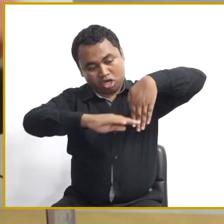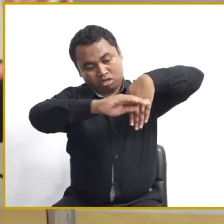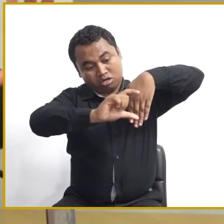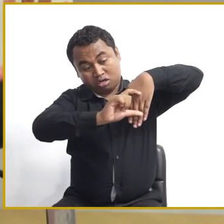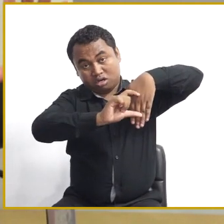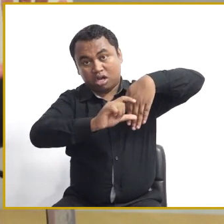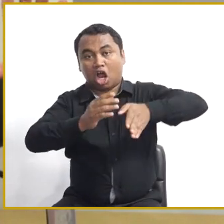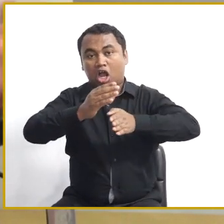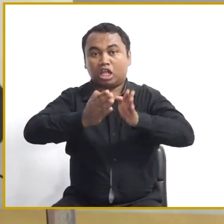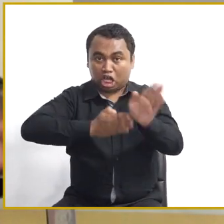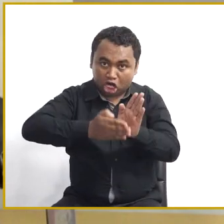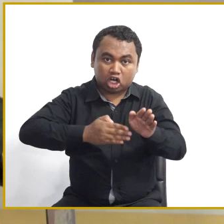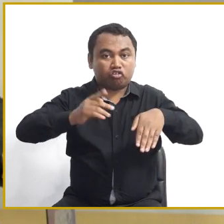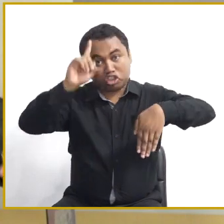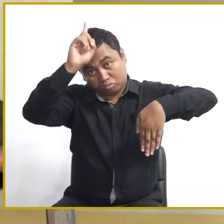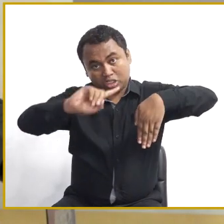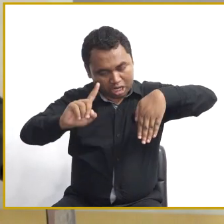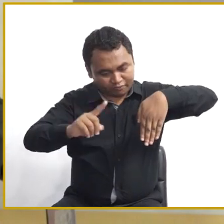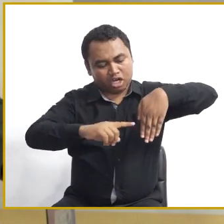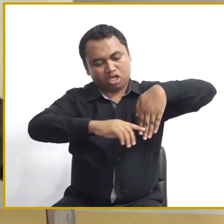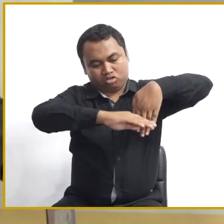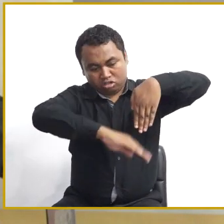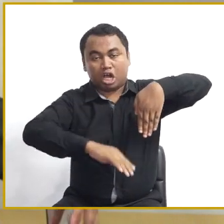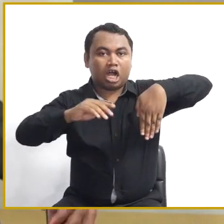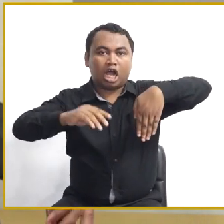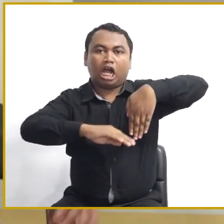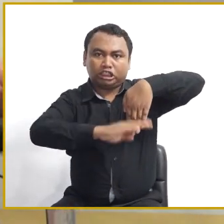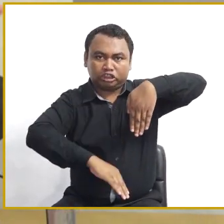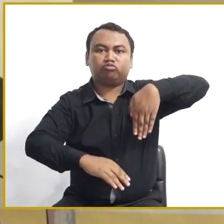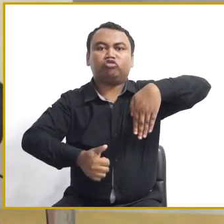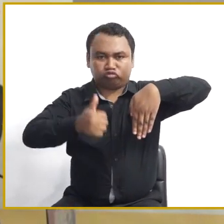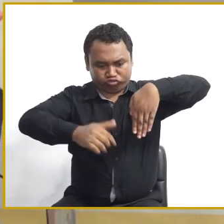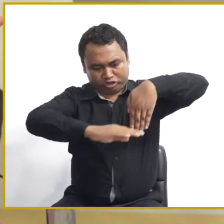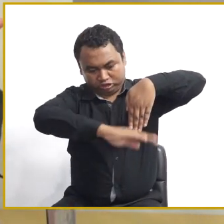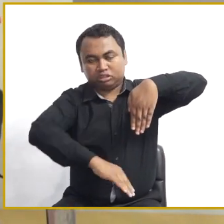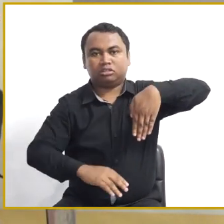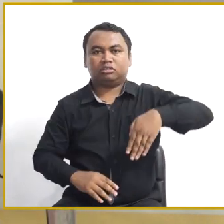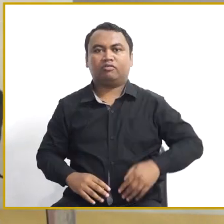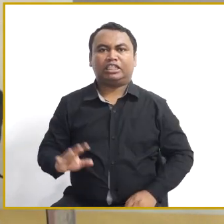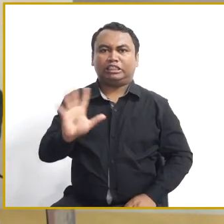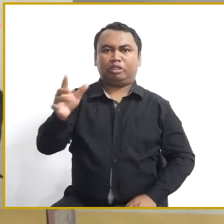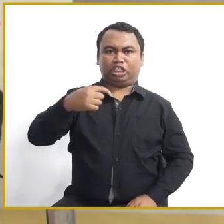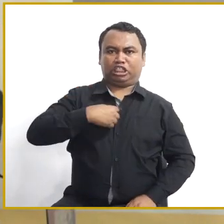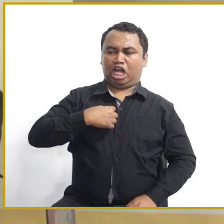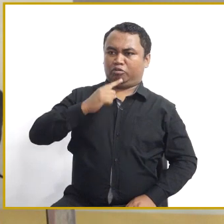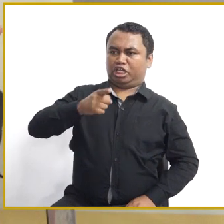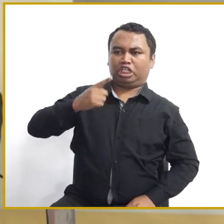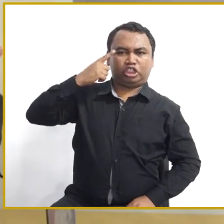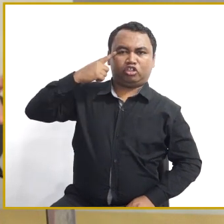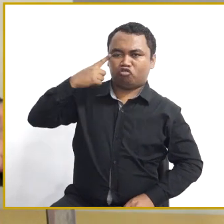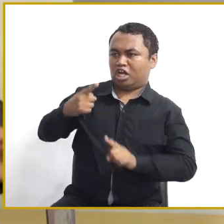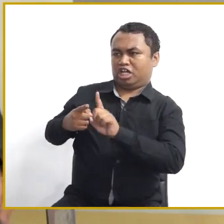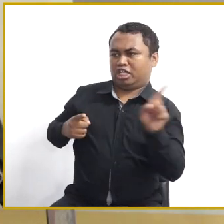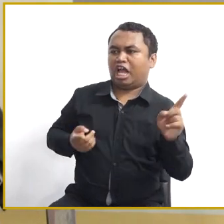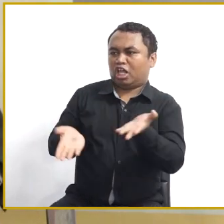atafovoany izy mitrandraka ny azy, faritra atiatsiny izy mitrandraka azy. Fa tsy Patrick Rahamanana anao dia anome permis sinoa ka hoe